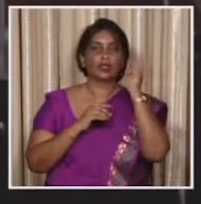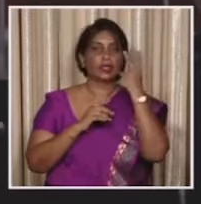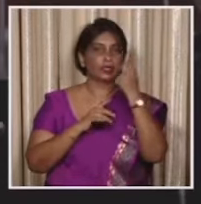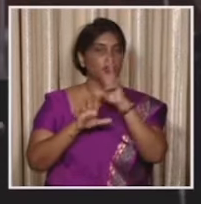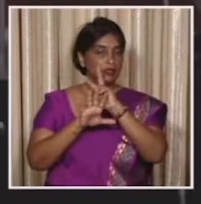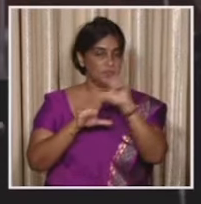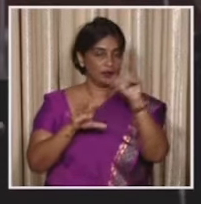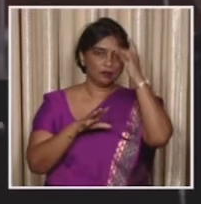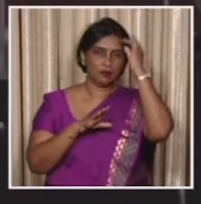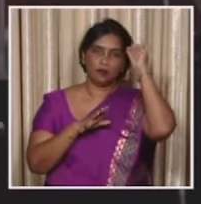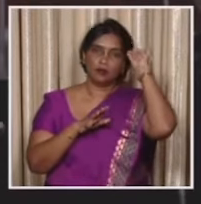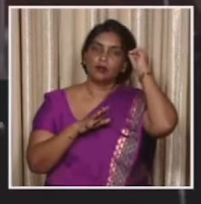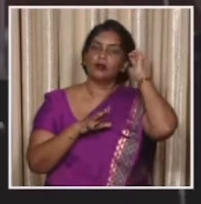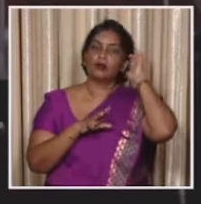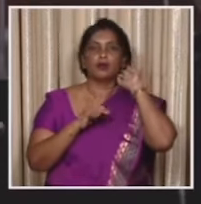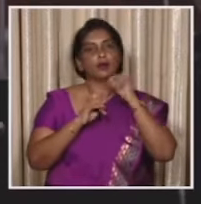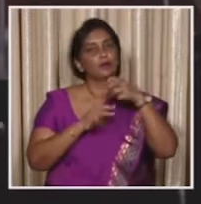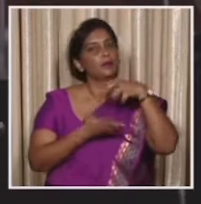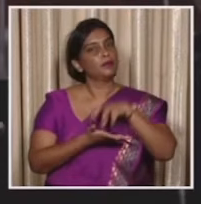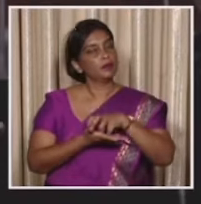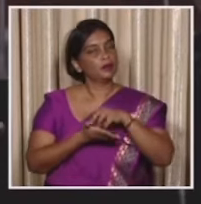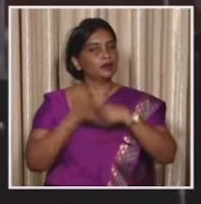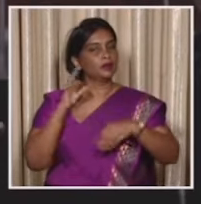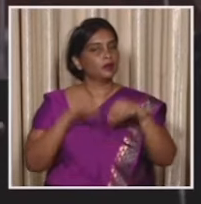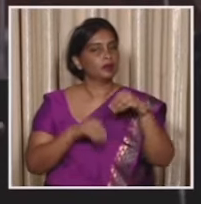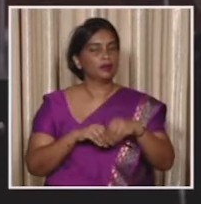2018 පළාත් සභා මැතිවරණේ